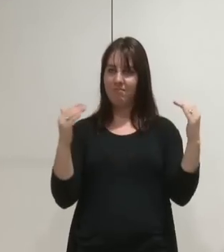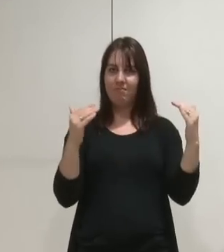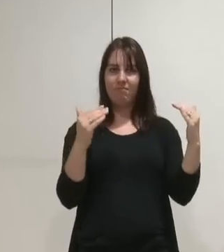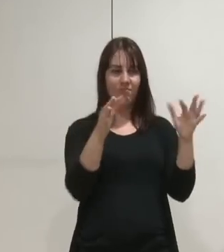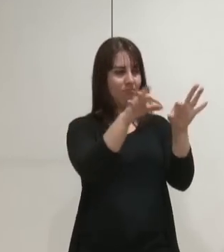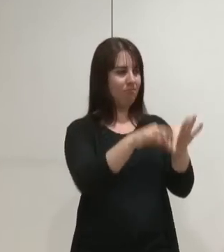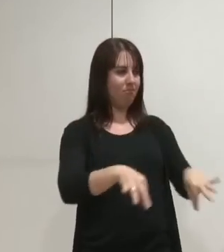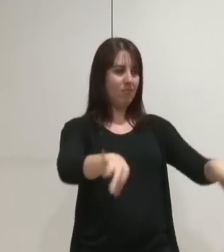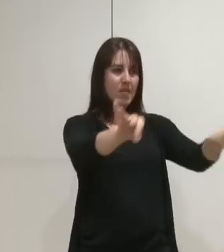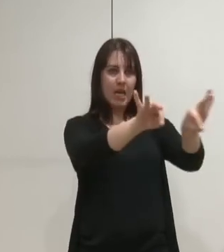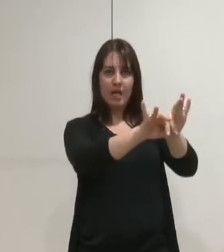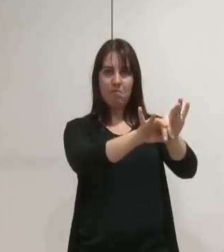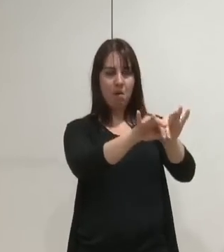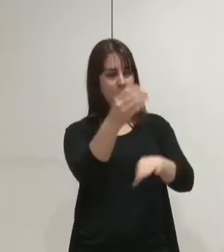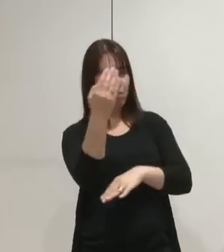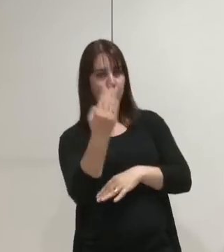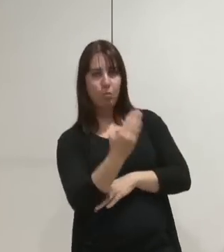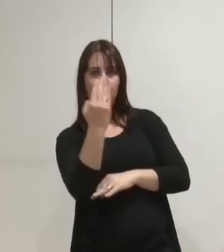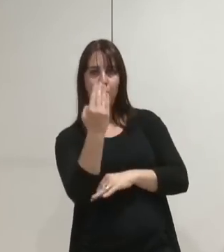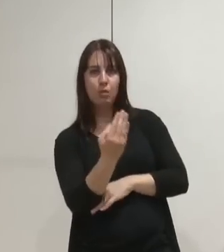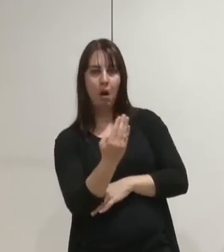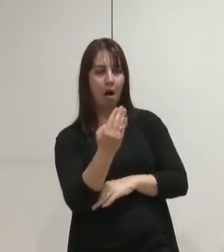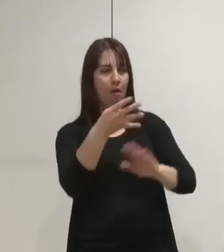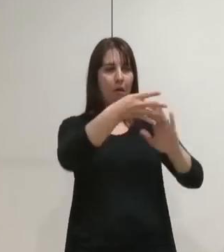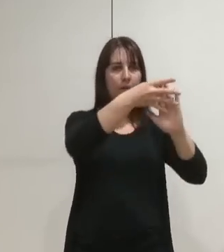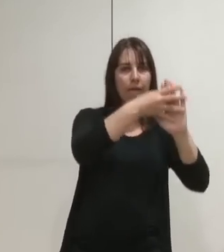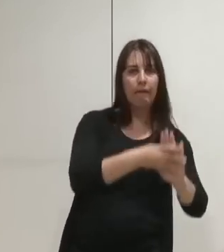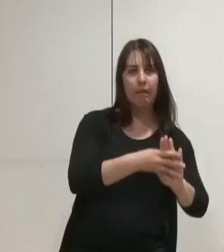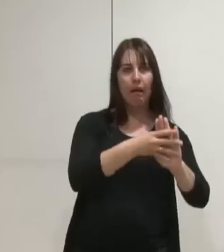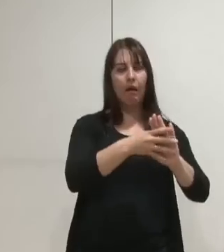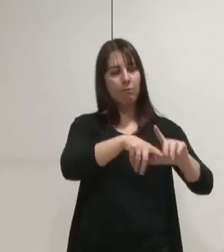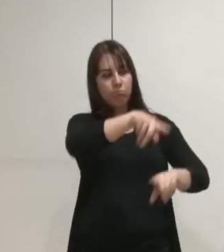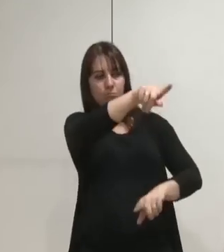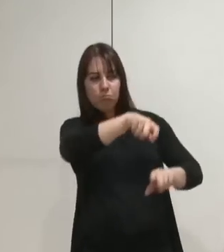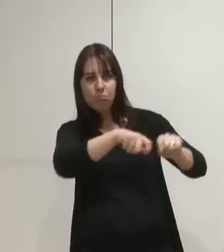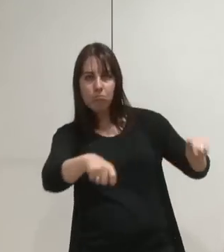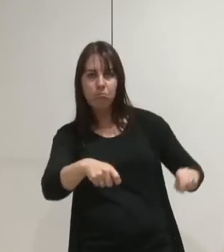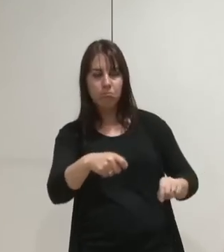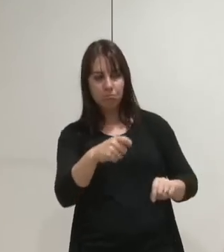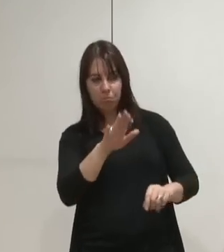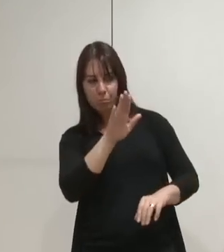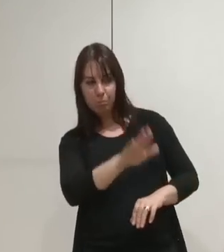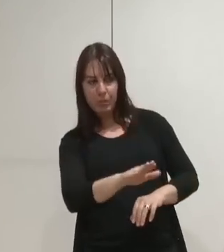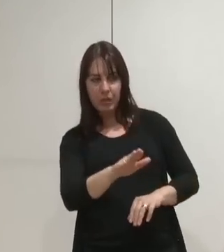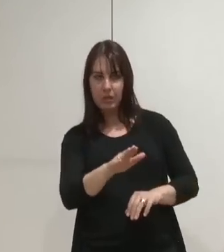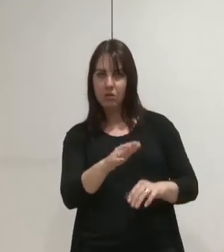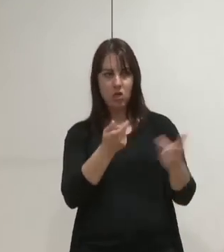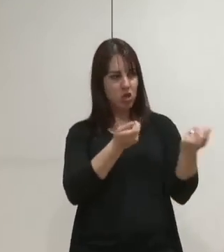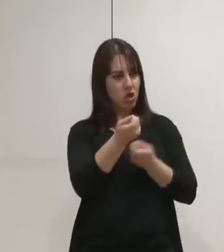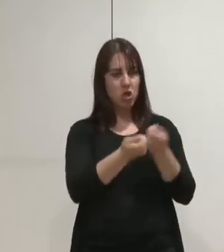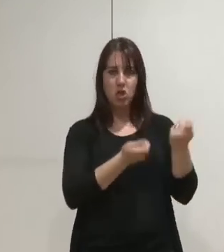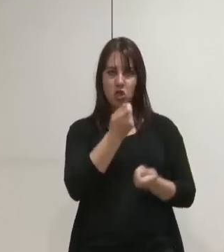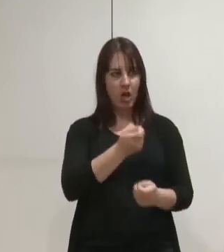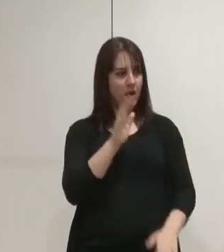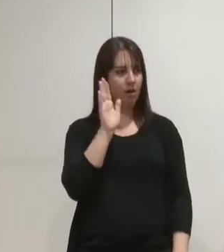équipement qui a besoin des mêmes critères d'appréciation que la gestion d'alpexo et